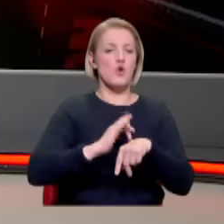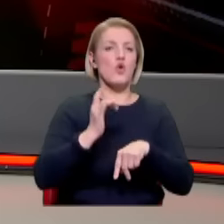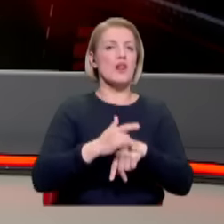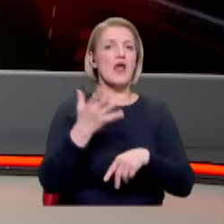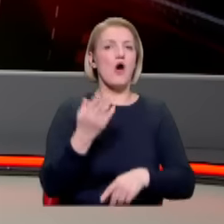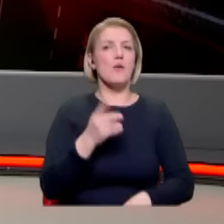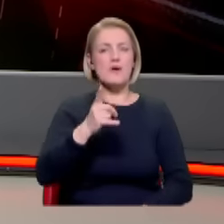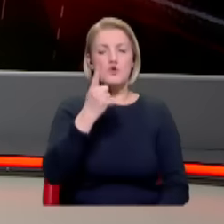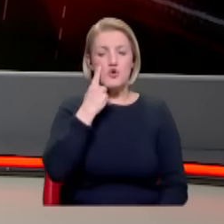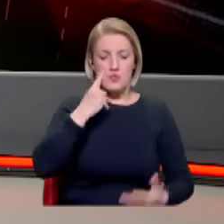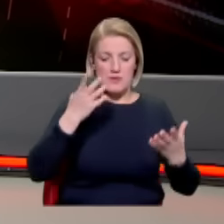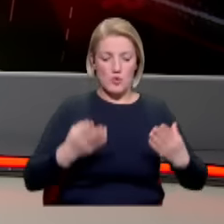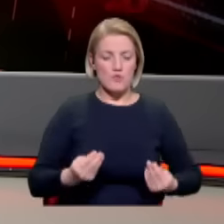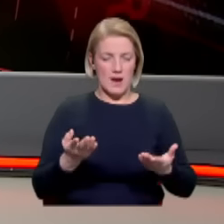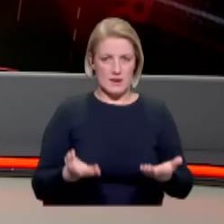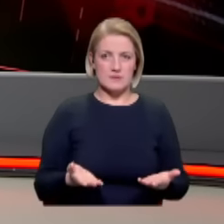olmak, bir hükümet olmak